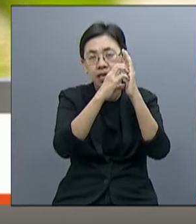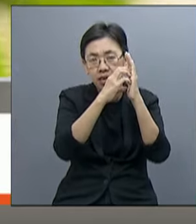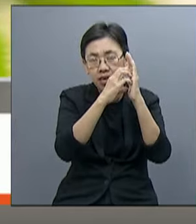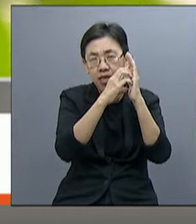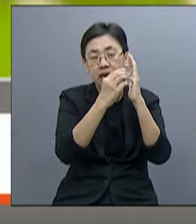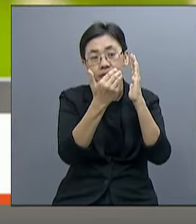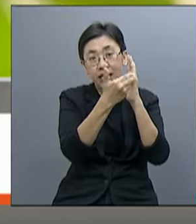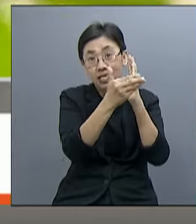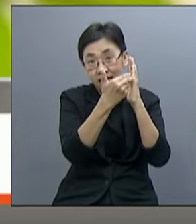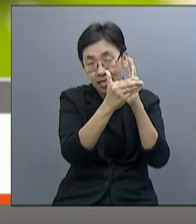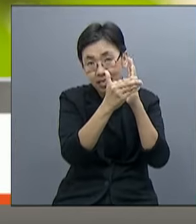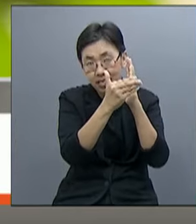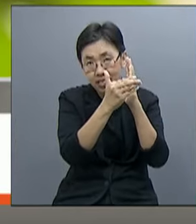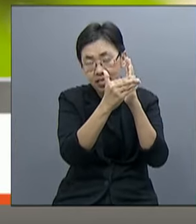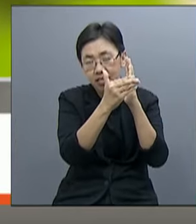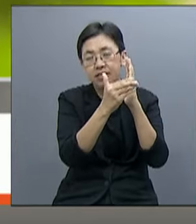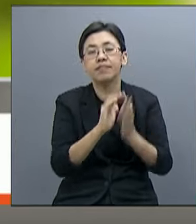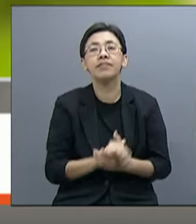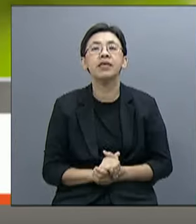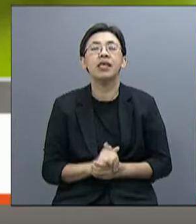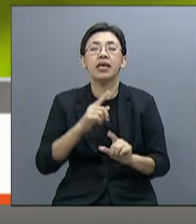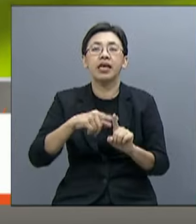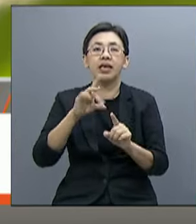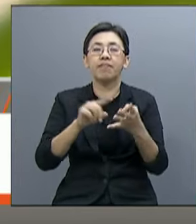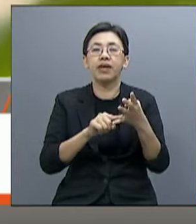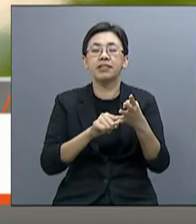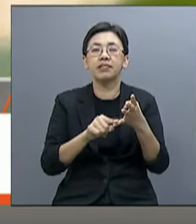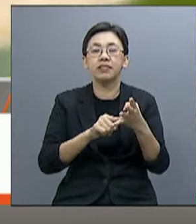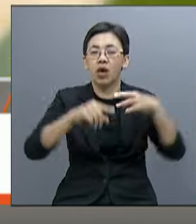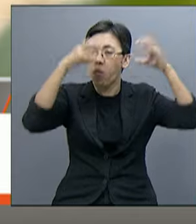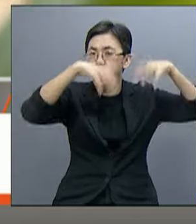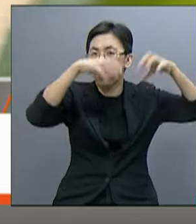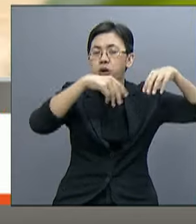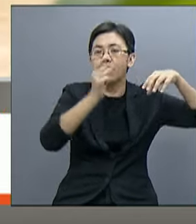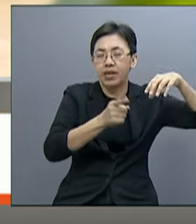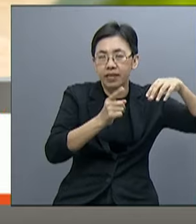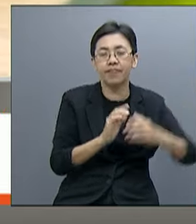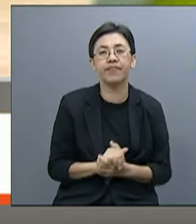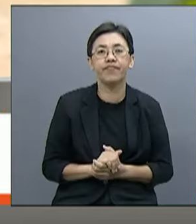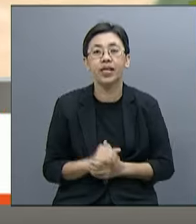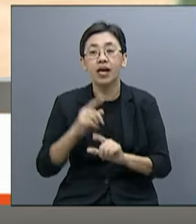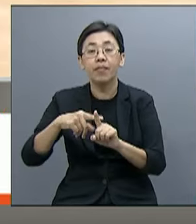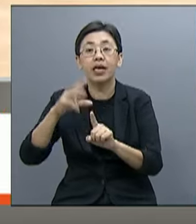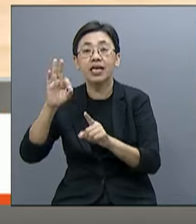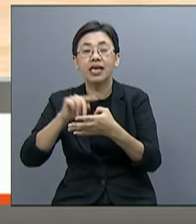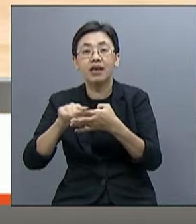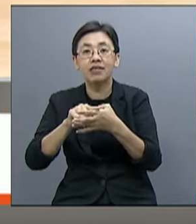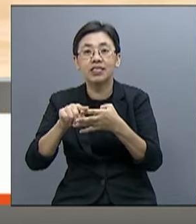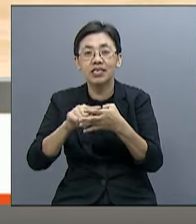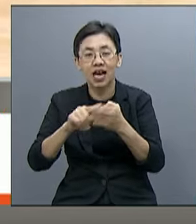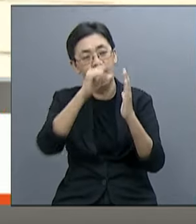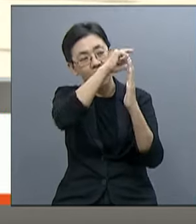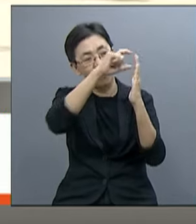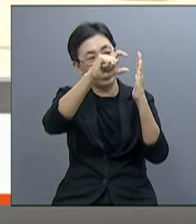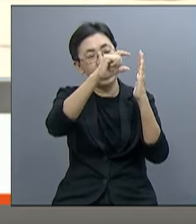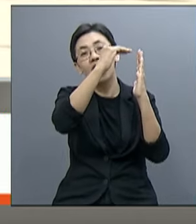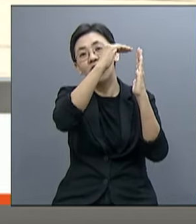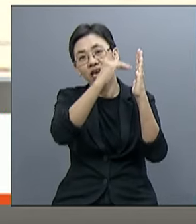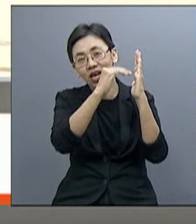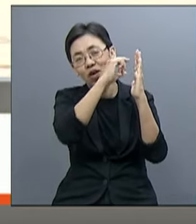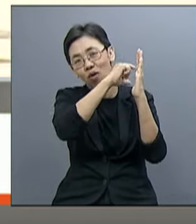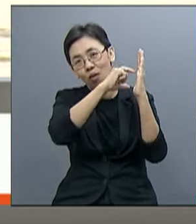บนนะอย่างต่อเนื่องในปลายเดือนสิงหาคมนี้นะครับแล้วคราวนี้พอต้นเดือนกันยานะก็จะเลื่อนต่ำลงไปนะครับเลื่อนต่